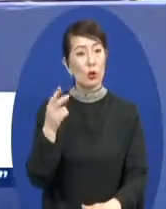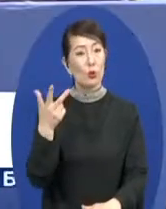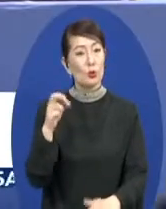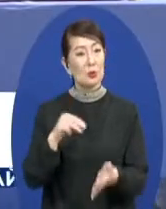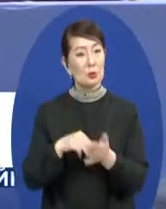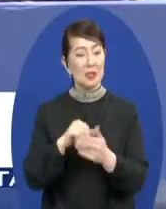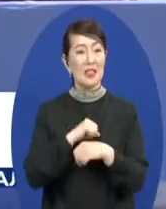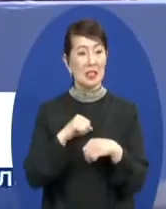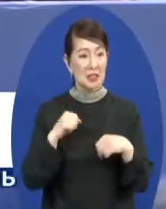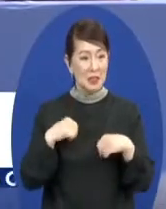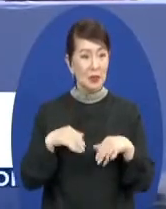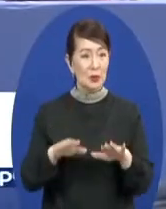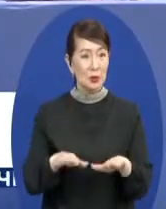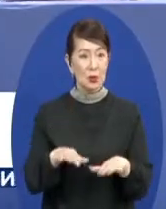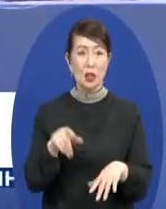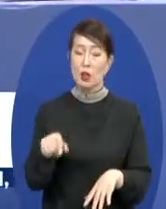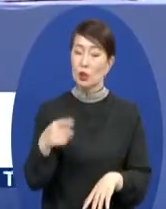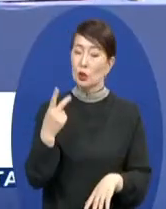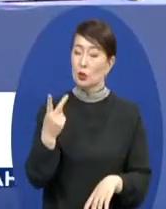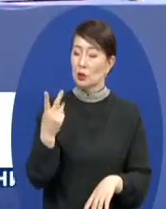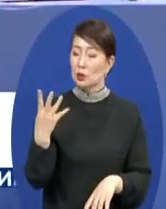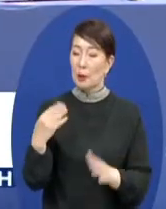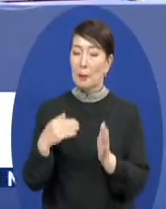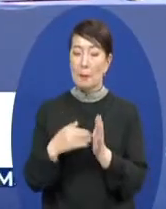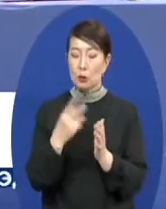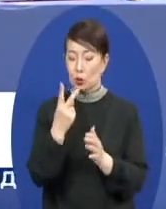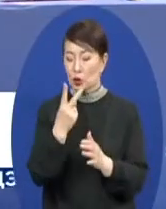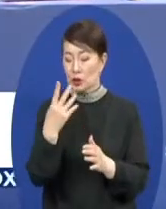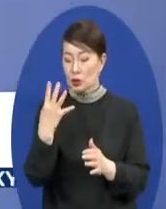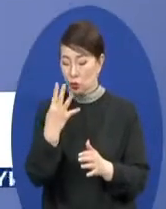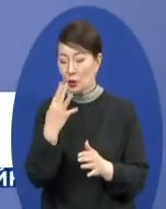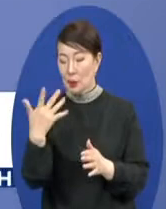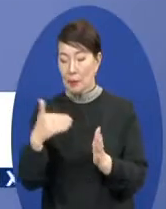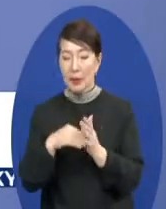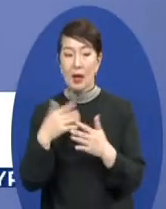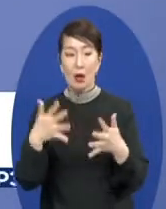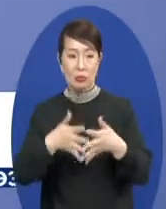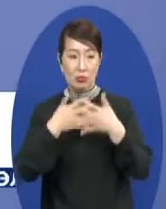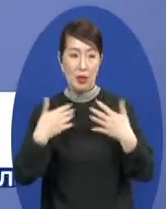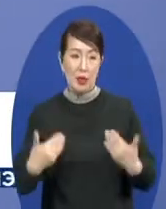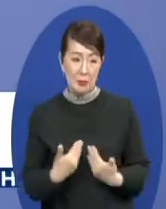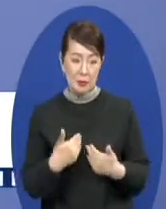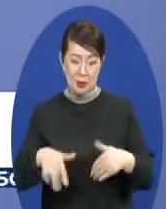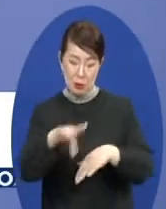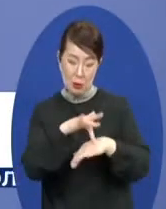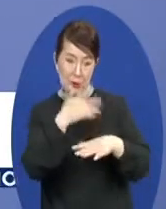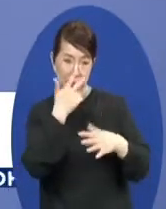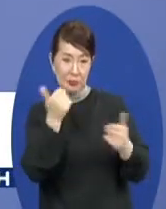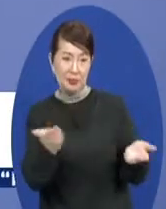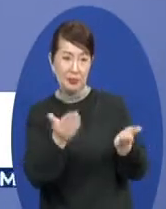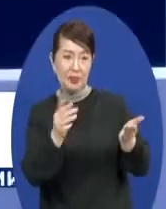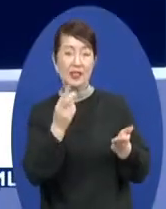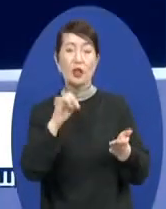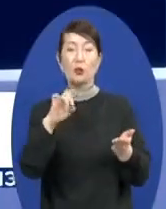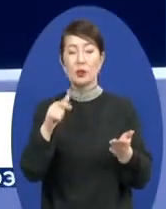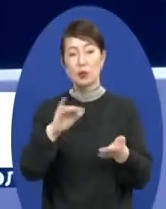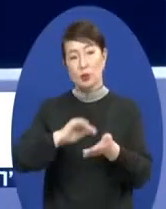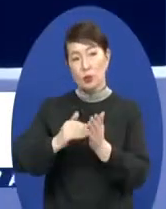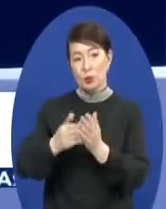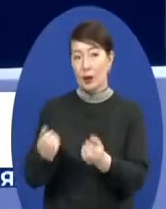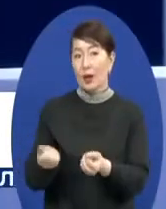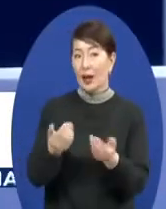иргэн суршина. Үүнээс 45 орчим хувь нь тохлог орон сууцнд амьдардаг, эрүүл, аюулгүй, дэд бүтэц сөгжсөн хот байхаар ерөнхий